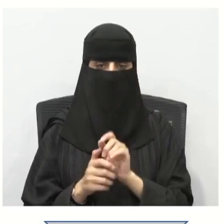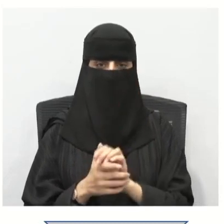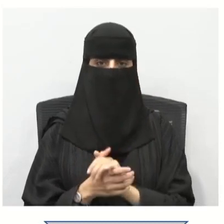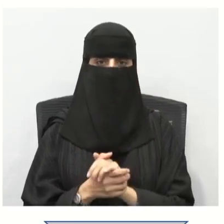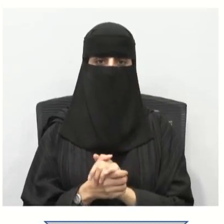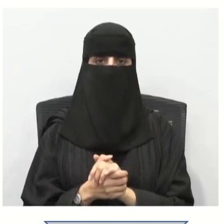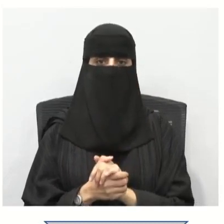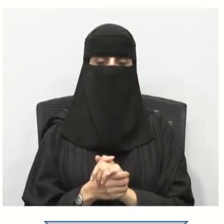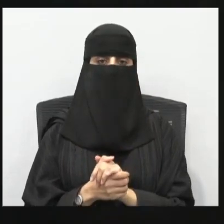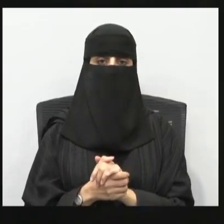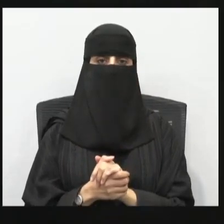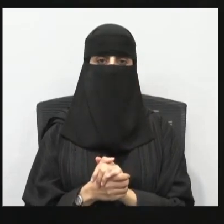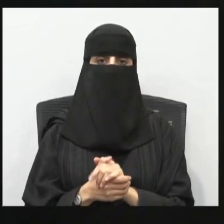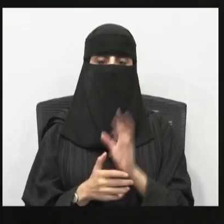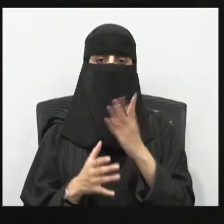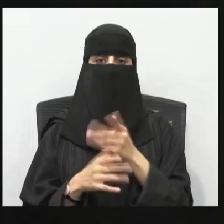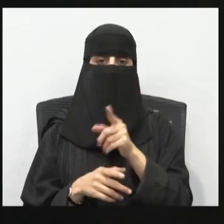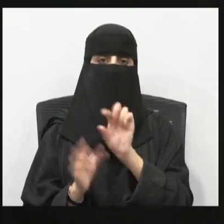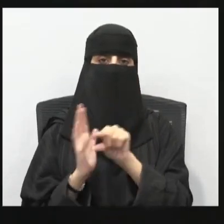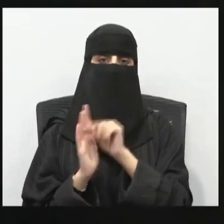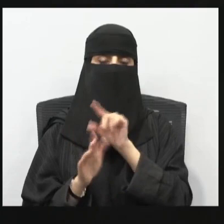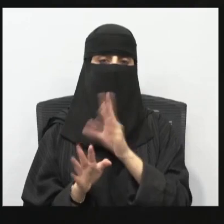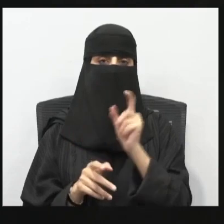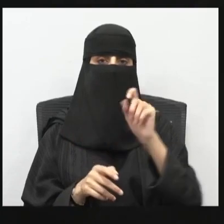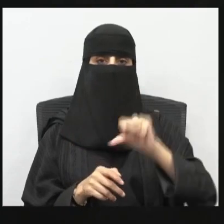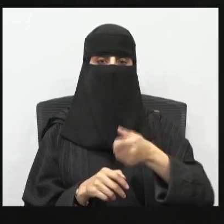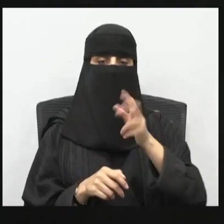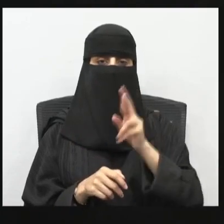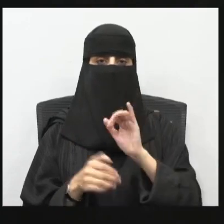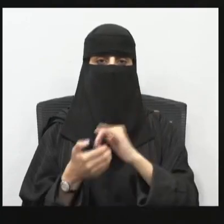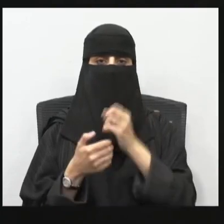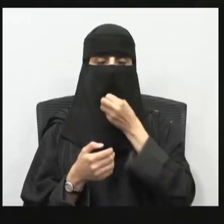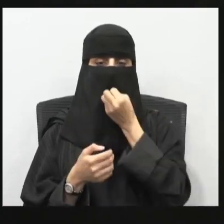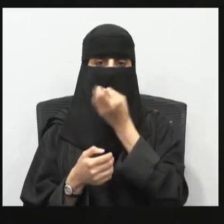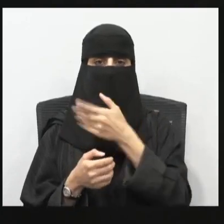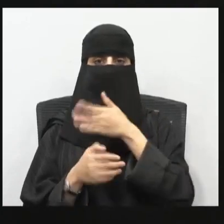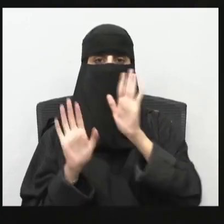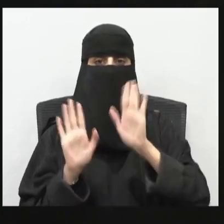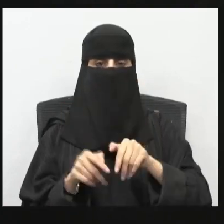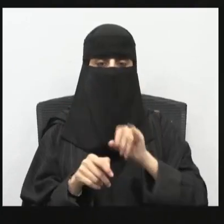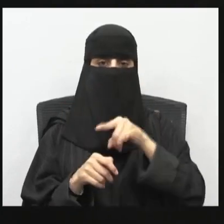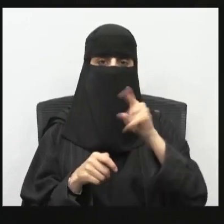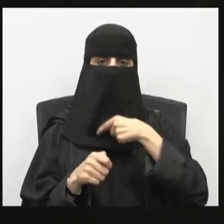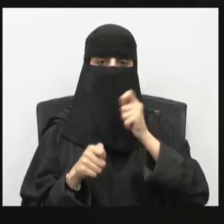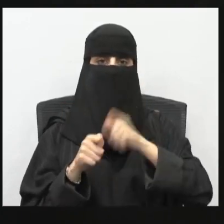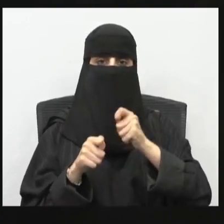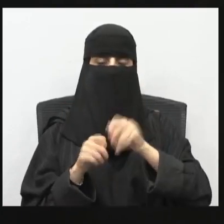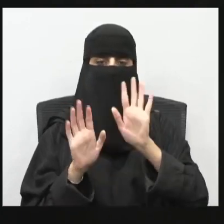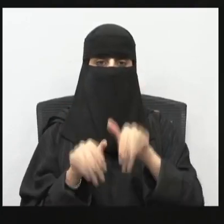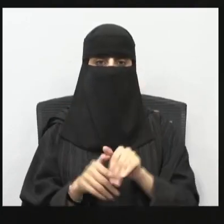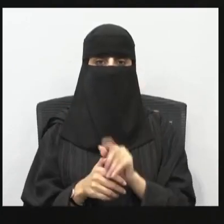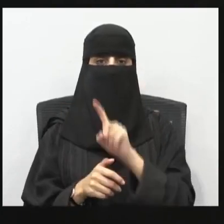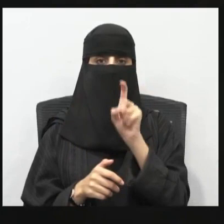هذا ما كان يقوله فواز بانه يستطيع ان يصنع طائره ماذا بماذا رد